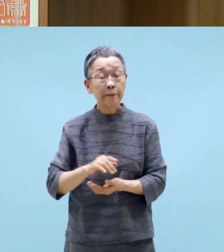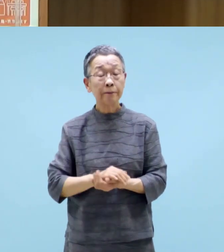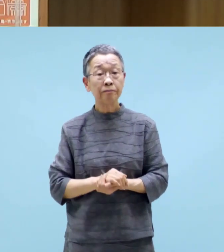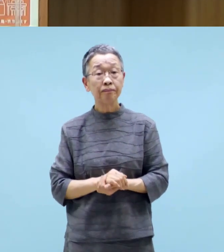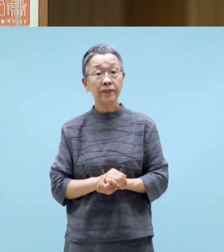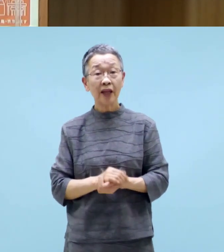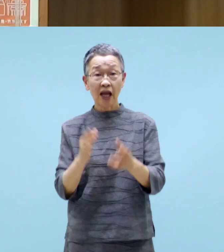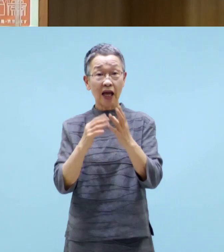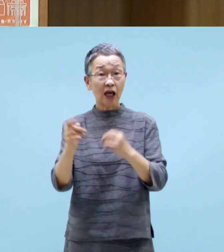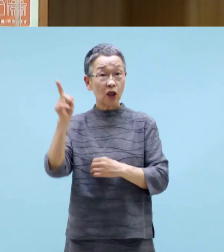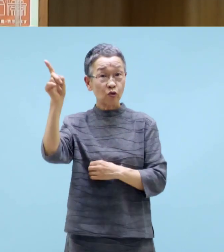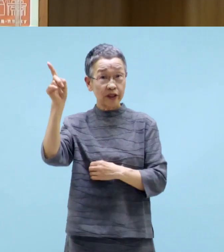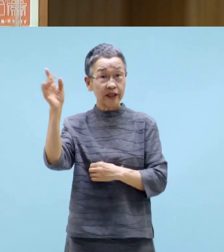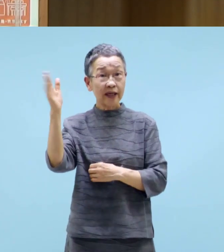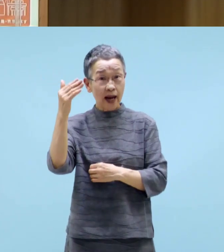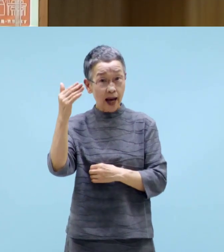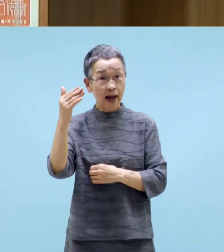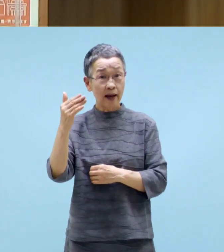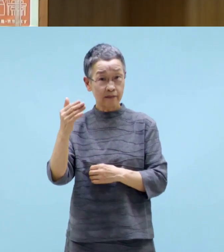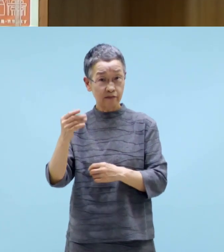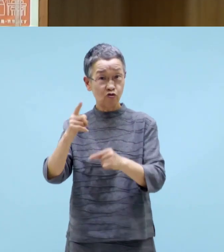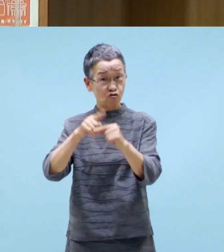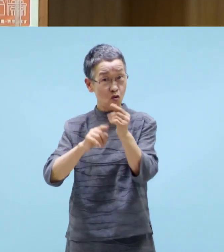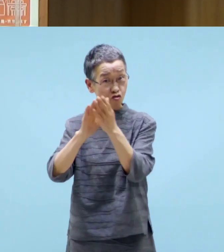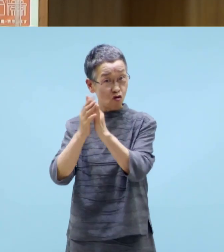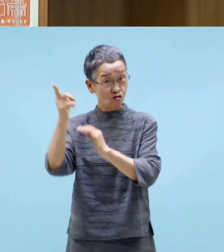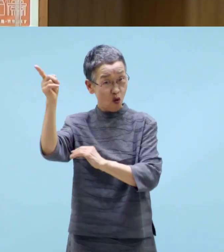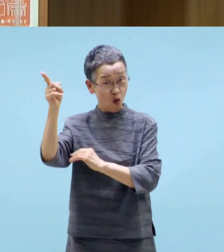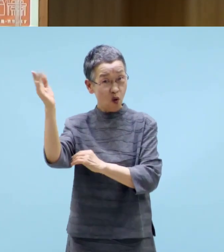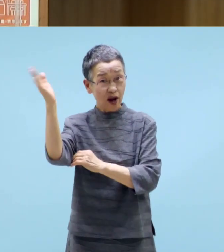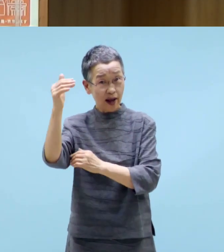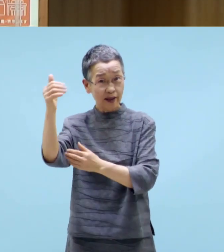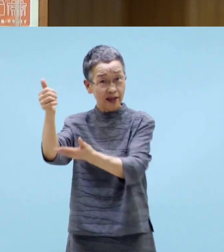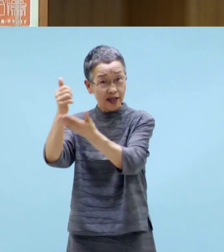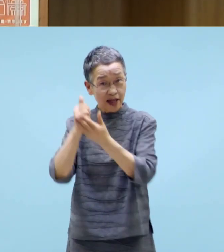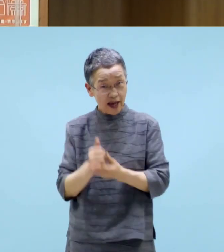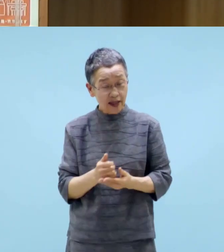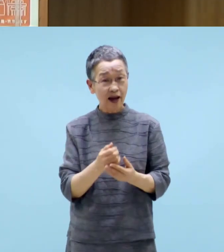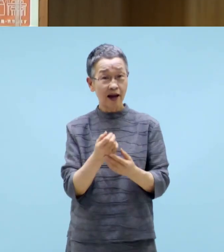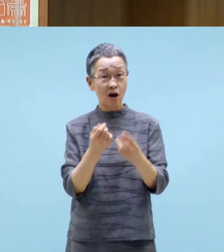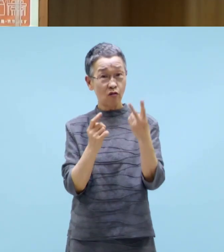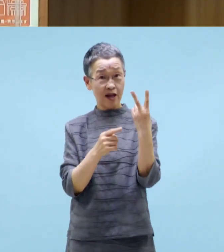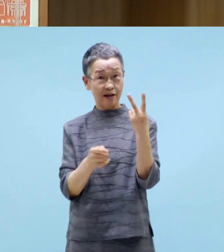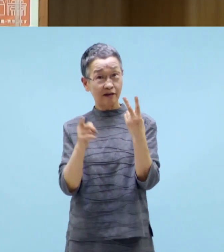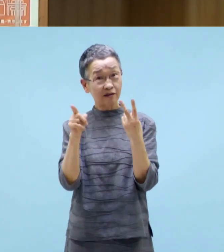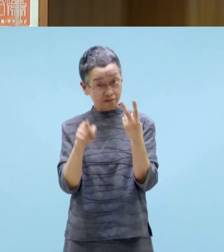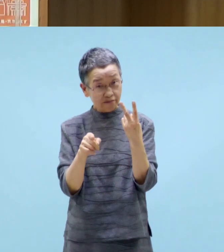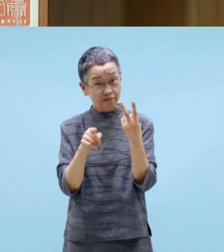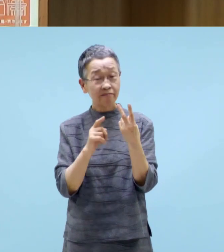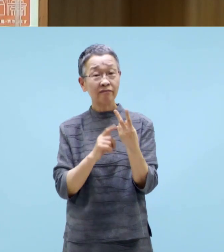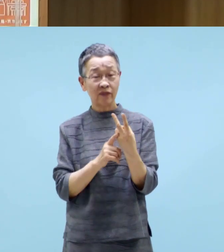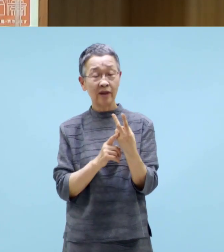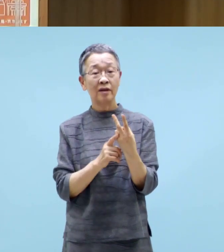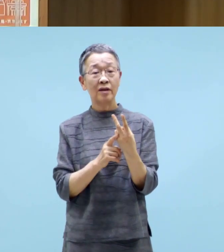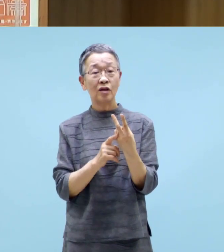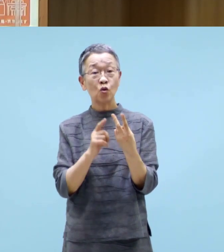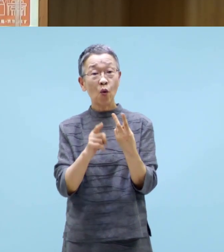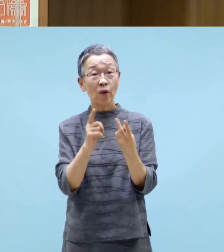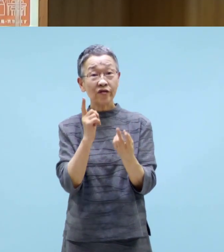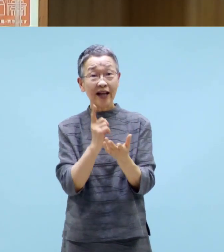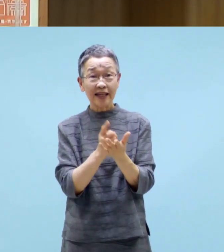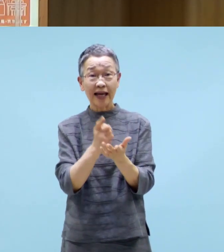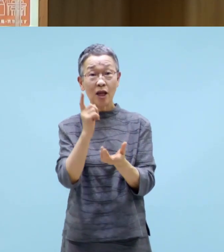国から来ていただいている方々、これは国から来ている方々だけではなくて